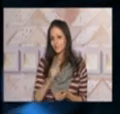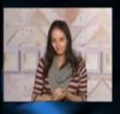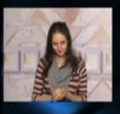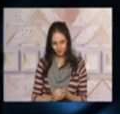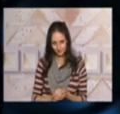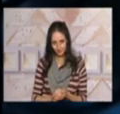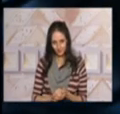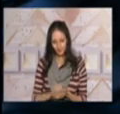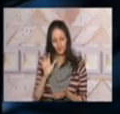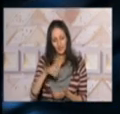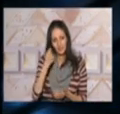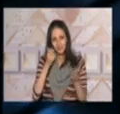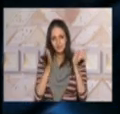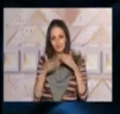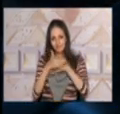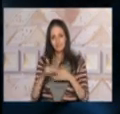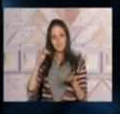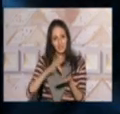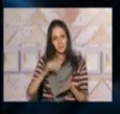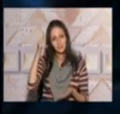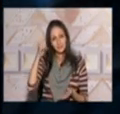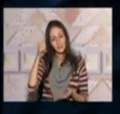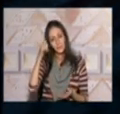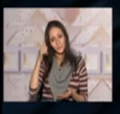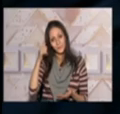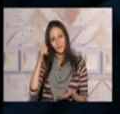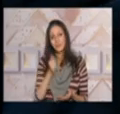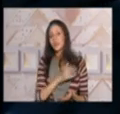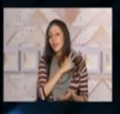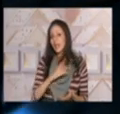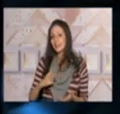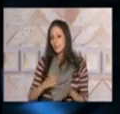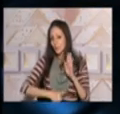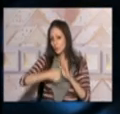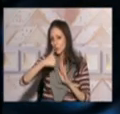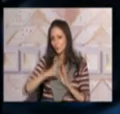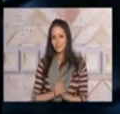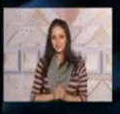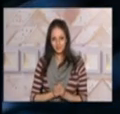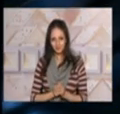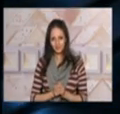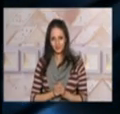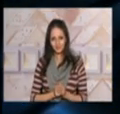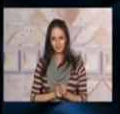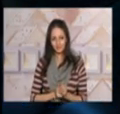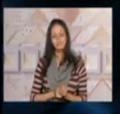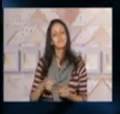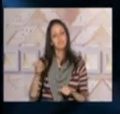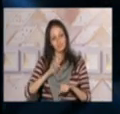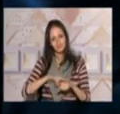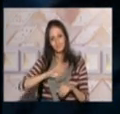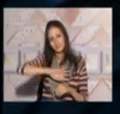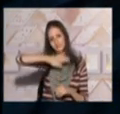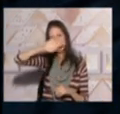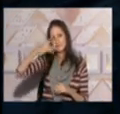كان ليا زميل عزيز، يعني انا سعيد ان هو قريته فازت. يعني الثانية بشندي، الوادي الجديد برضو البشندي،